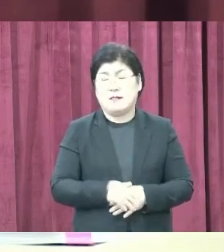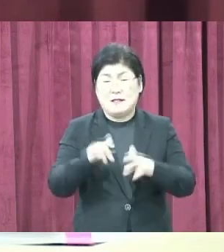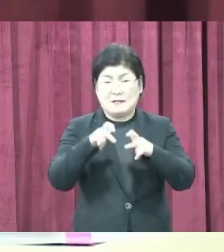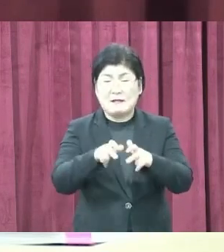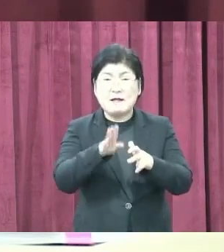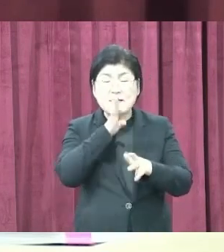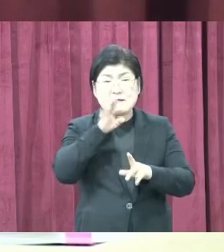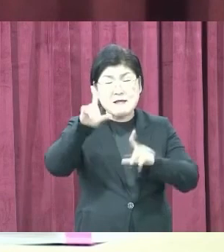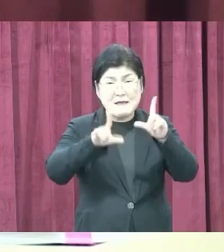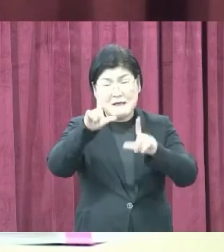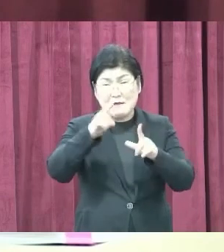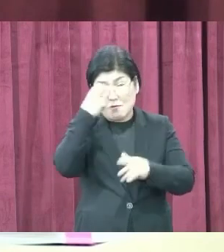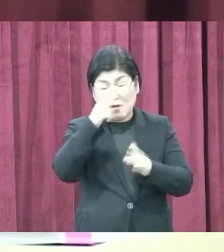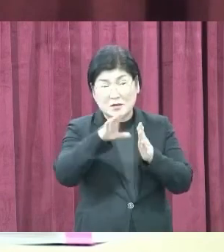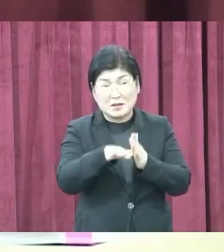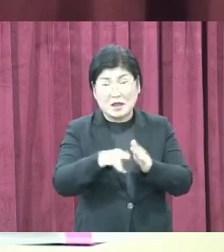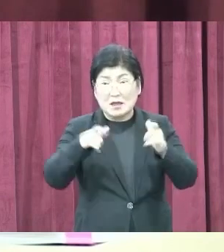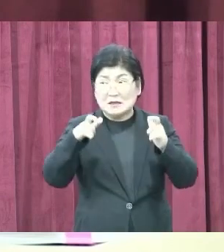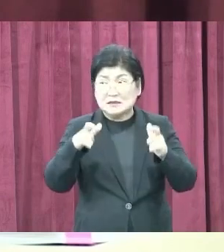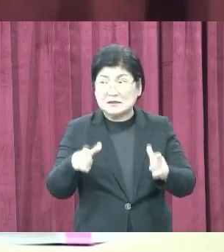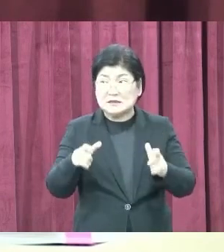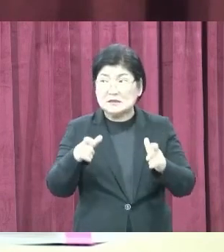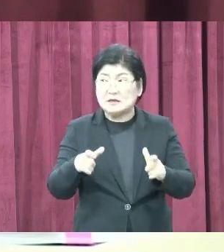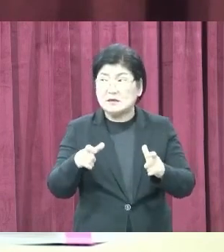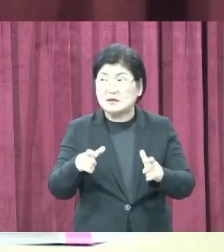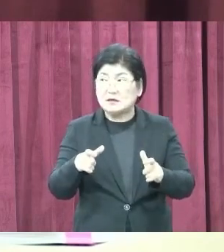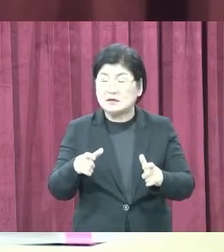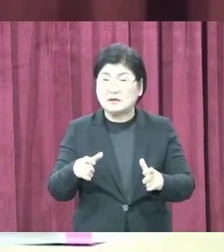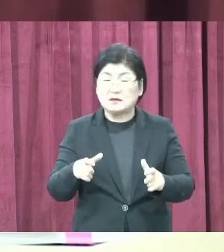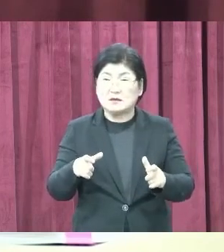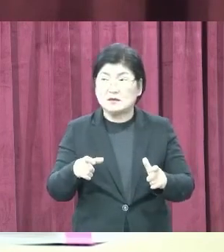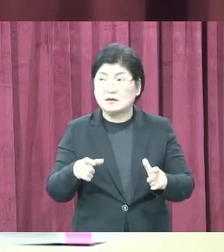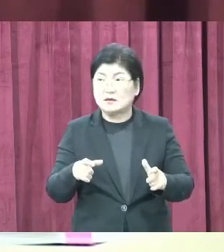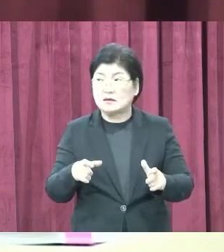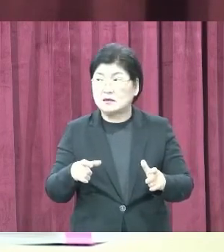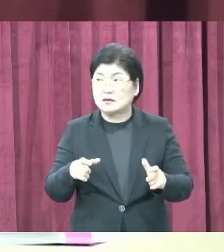실태 조사는 그 지역사회 조사잖아요. 지역사회 장애인 재가 조사,